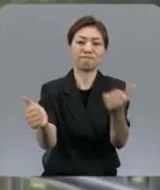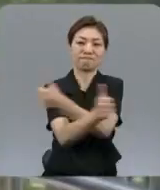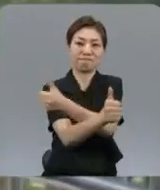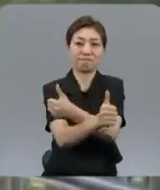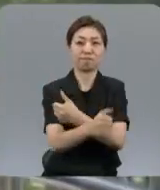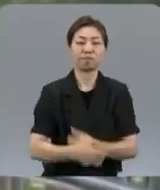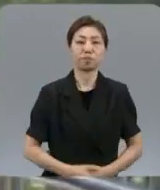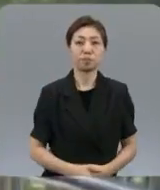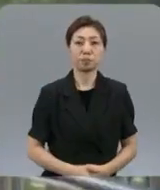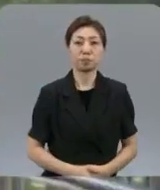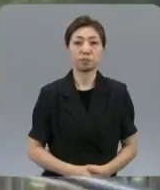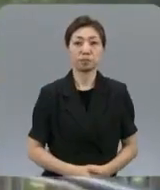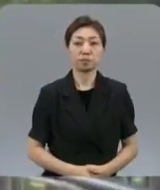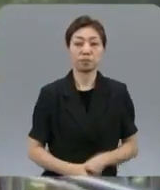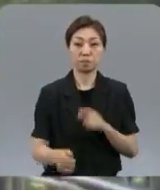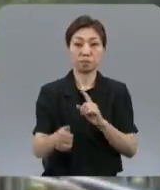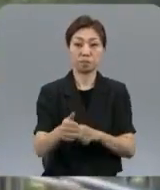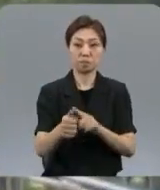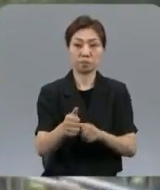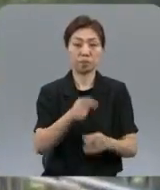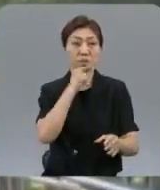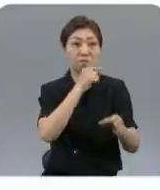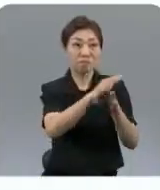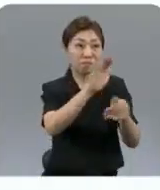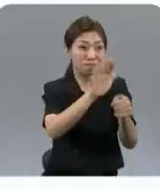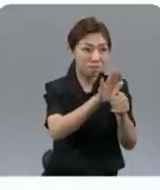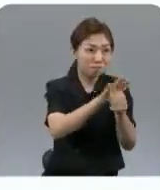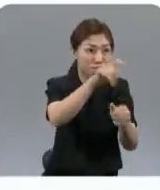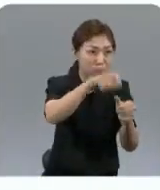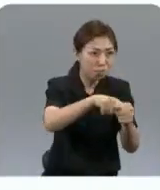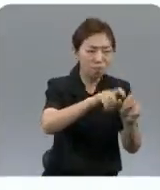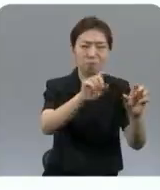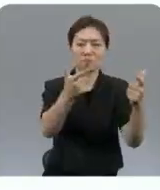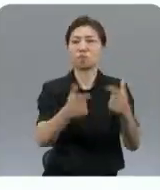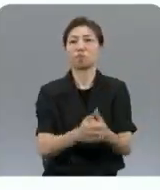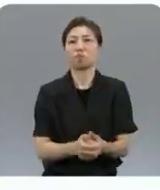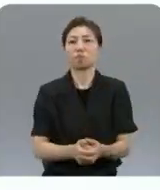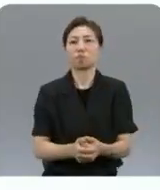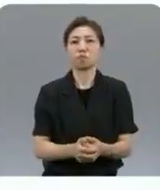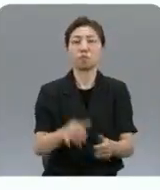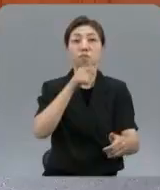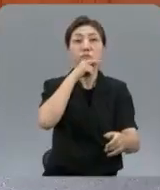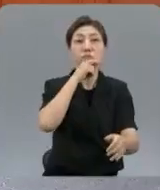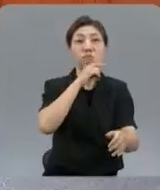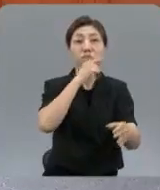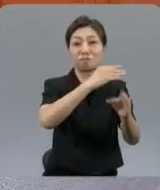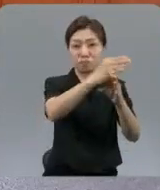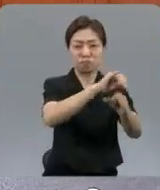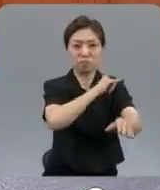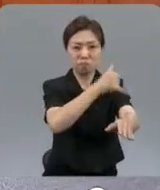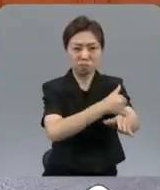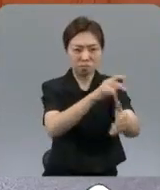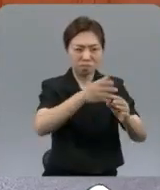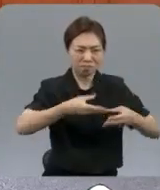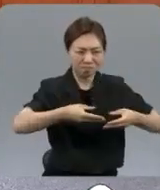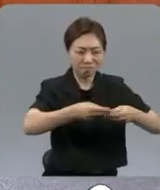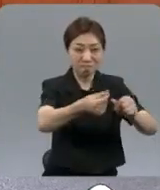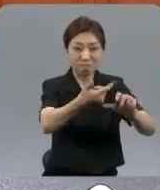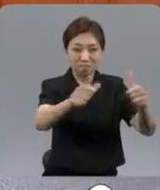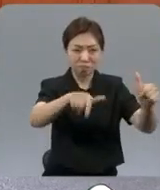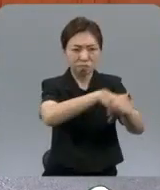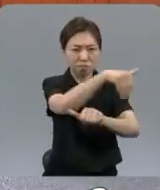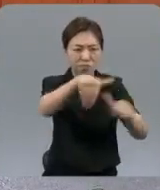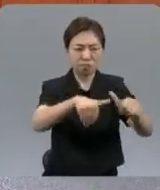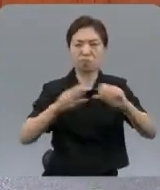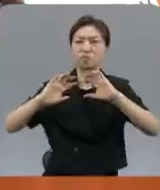человека на повышение неделе новым министром был назначен профессор женского университета это сан-чин